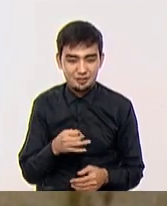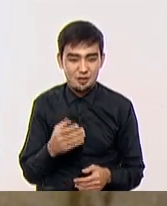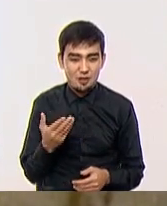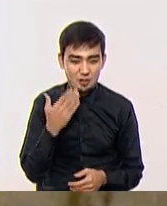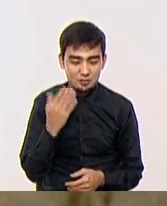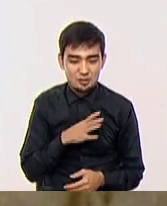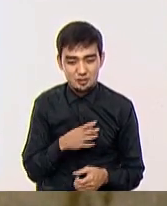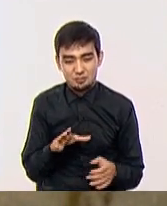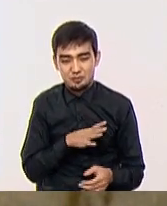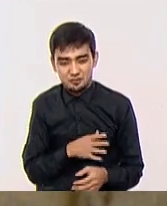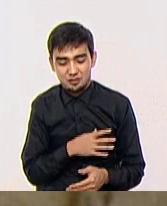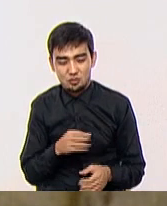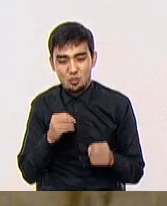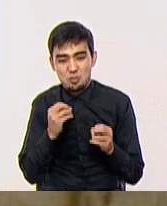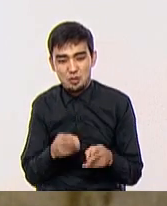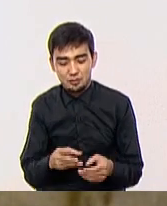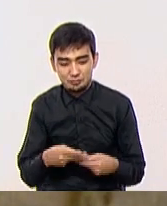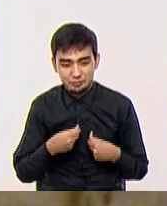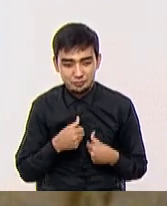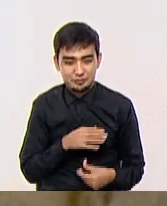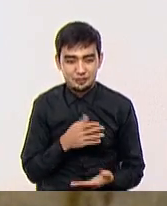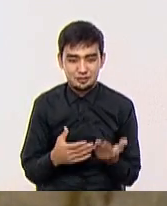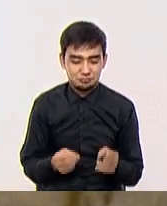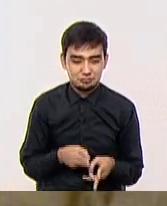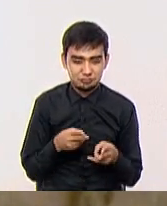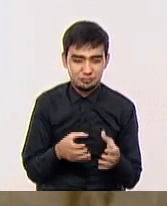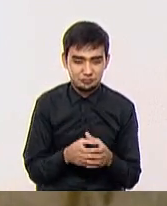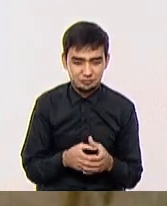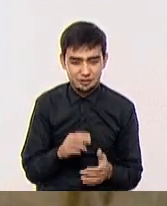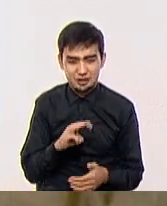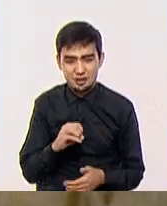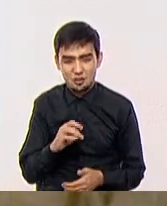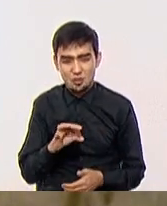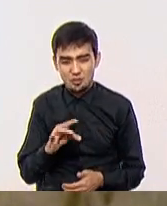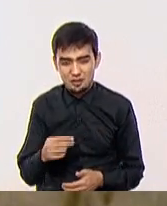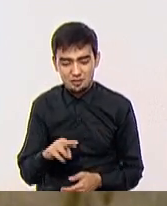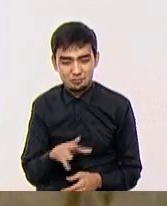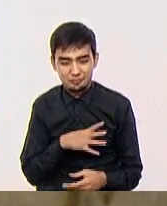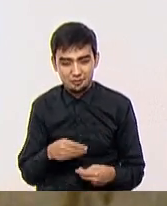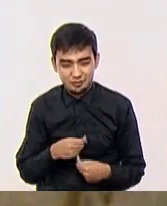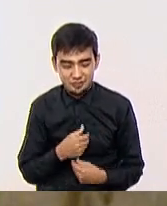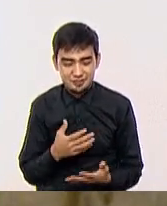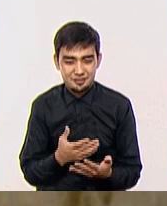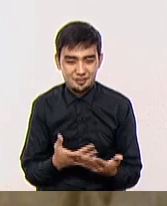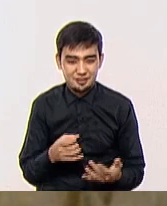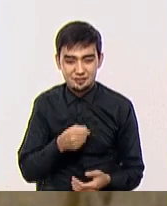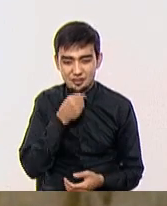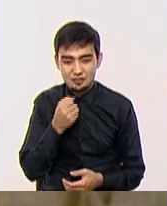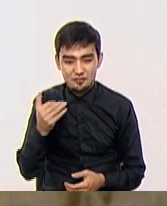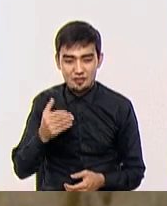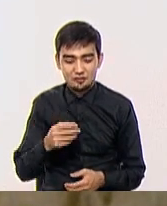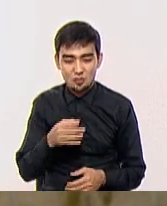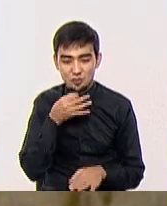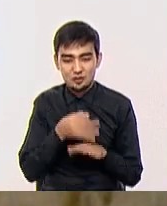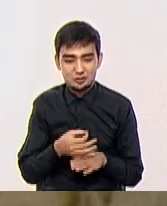даже опасную, с чем связана, допустим, экстремистская теория. И здесь, конечно, большая роль принадлежит старшему поколению, я